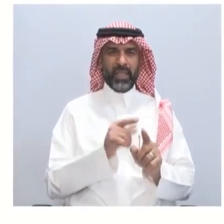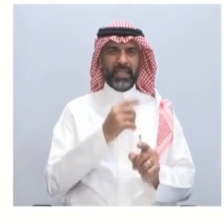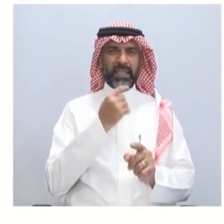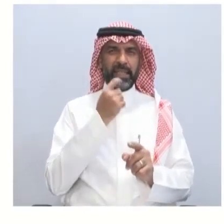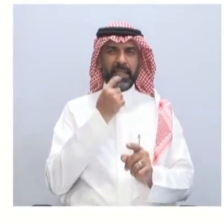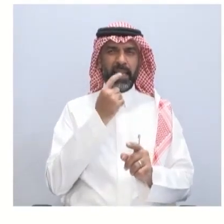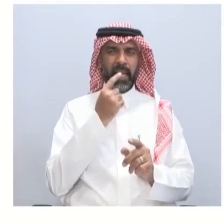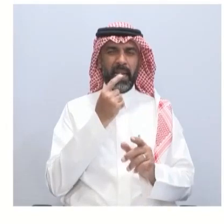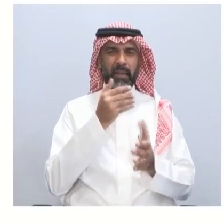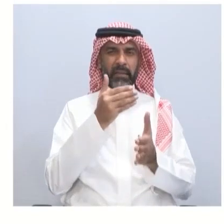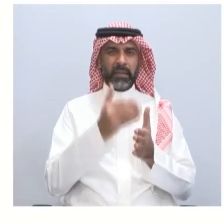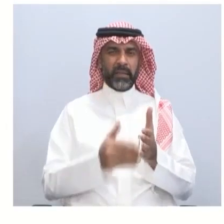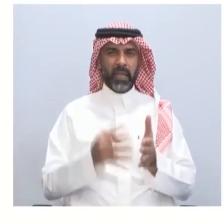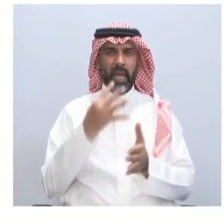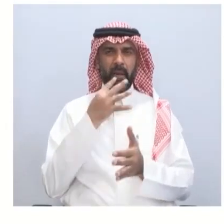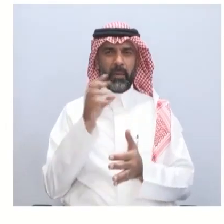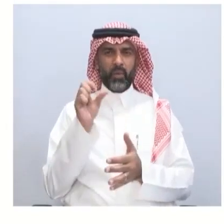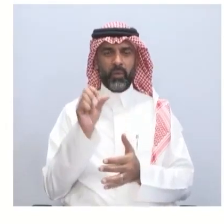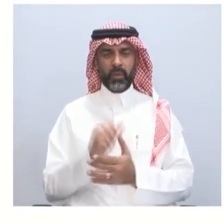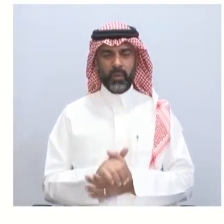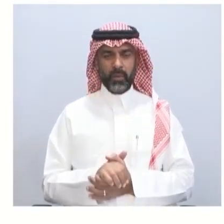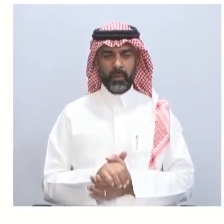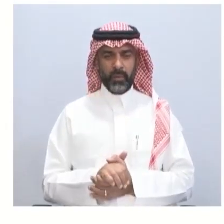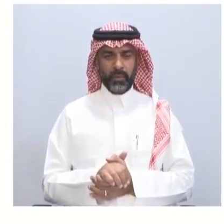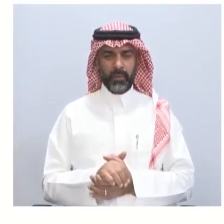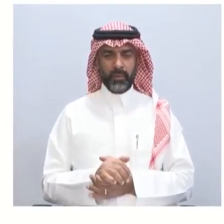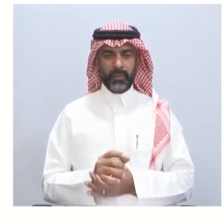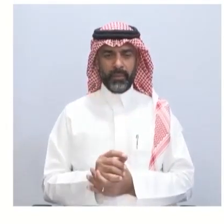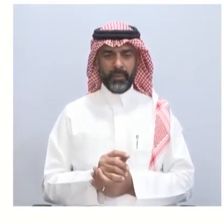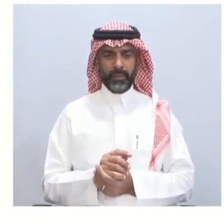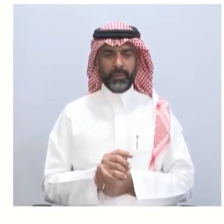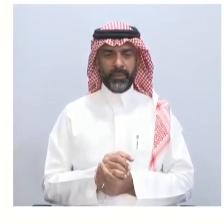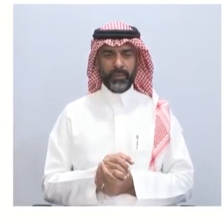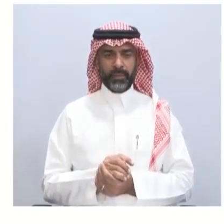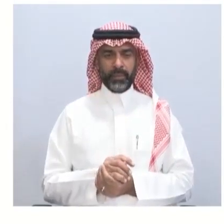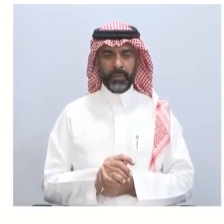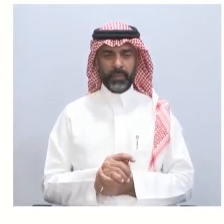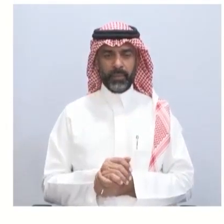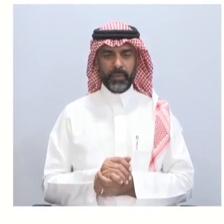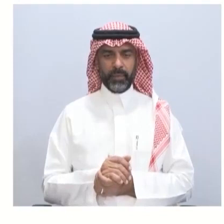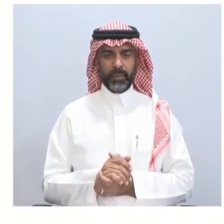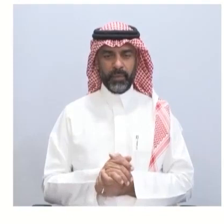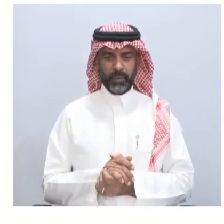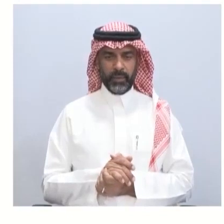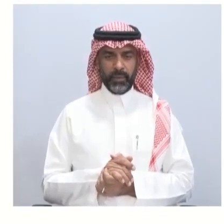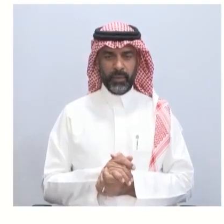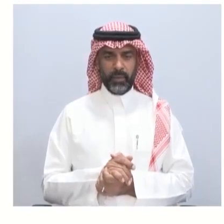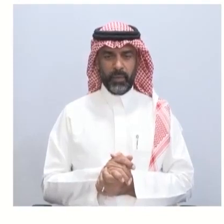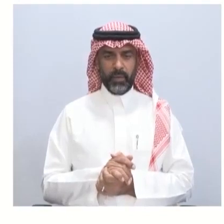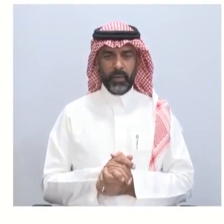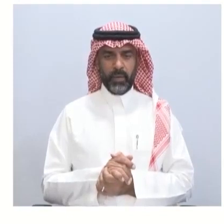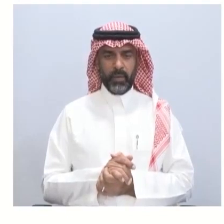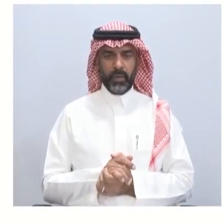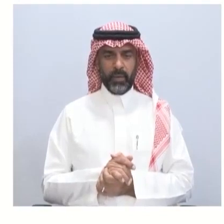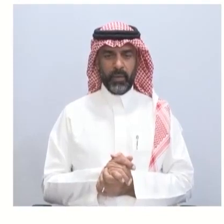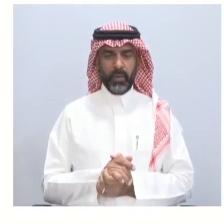لبني الاخيضر اثر كبير في تهجير بعض سكان اليمامه من بني حنيفه وغيرهم اذ يقول